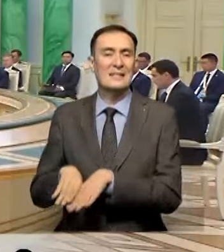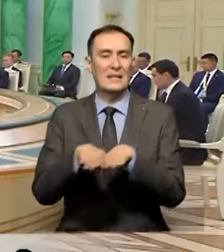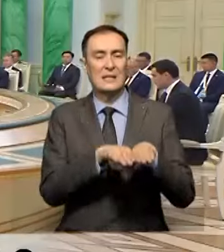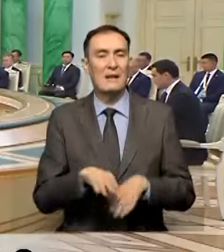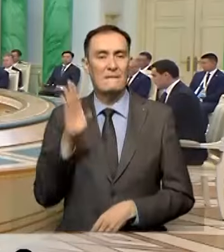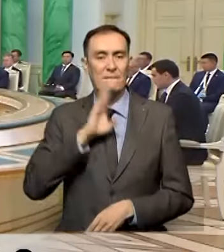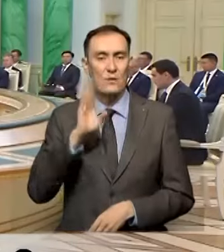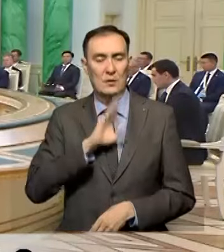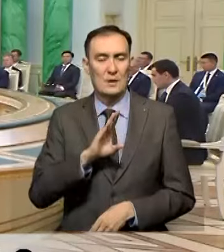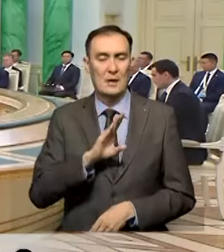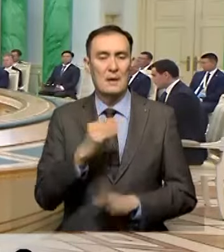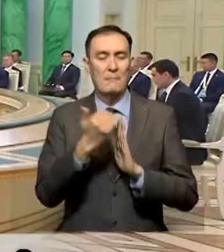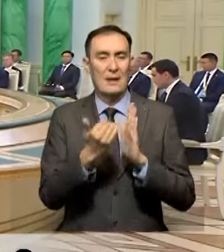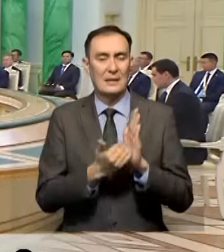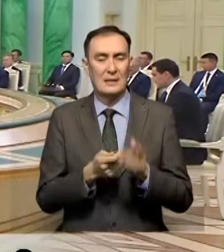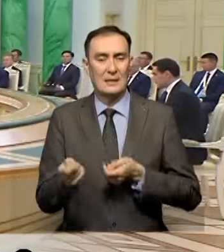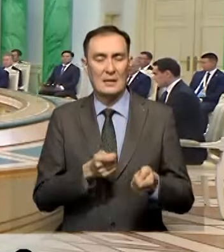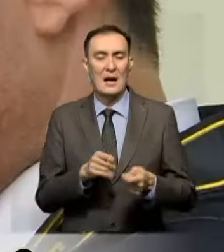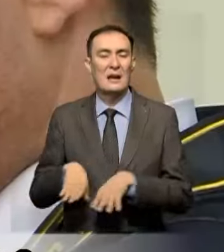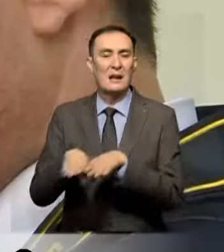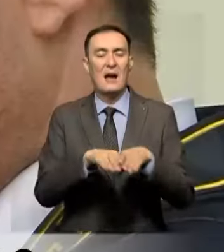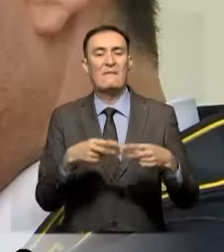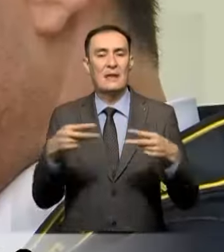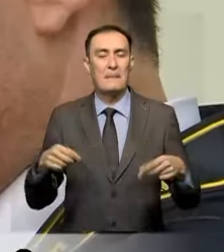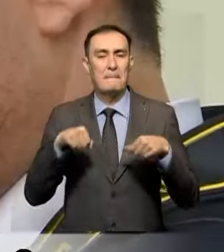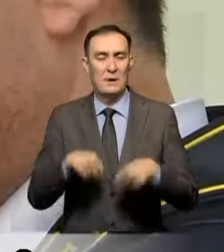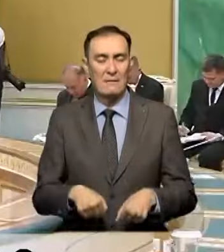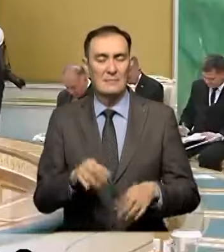водной политики, основанной на равноправном,